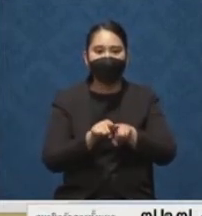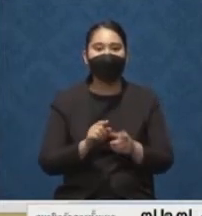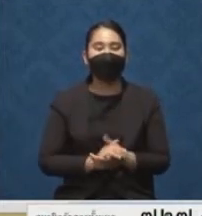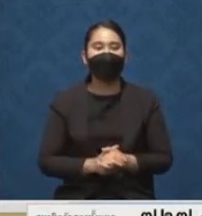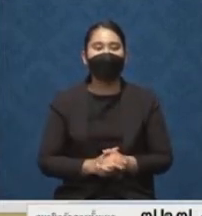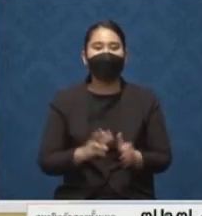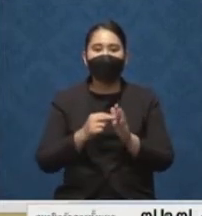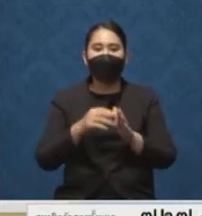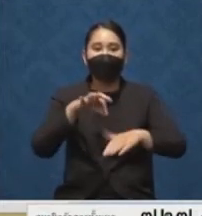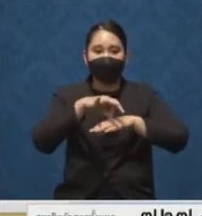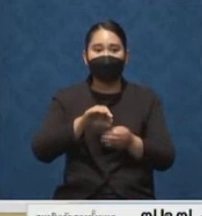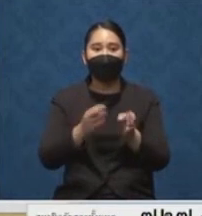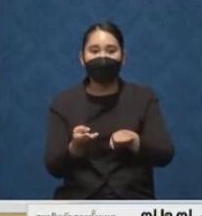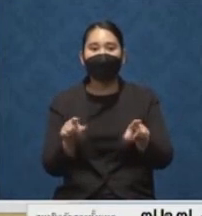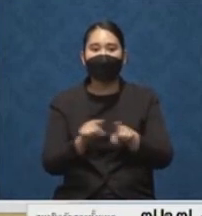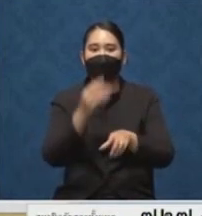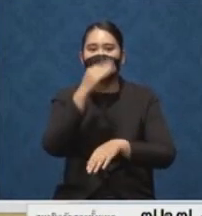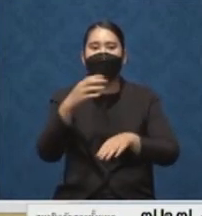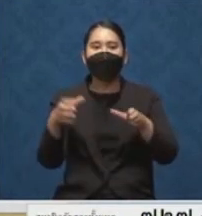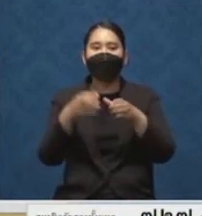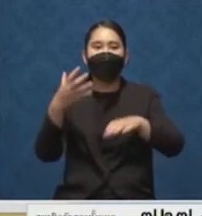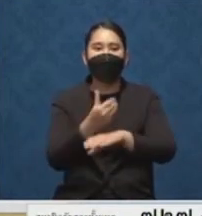ต้องพ้นไปครับเพราะพรรคการเมืองถูกยุบ